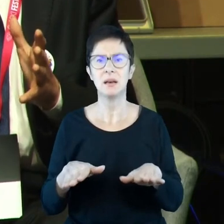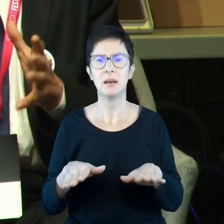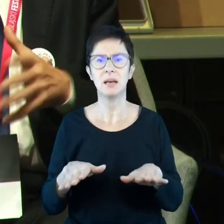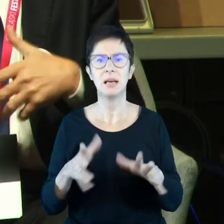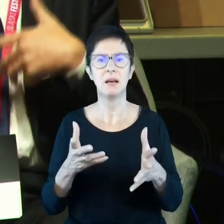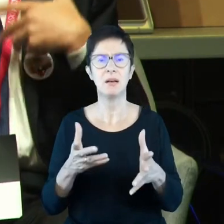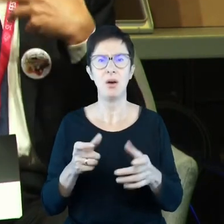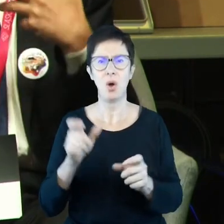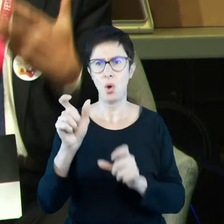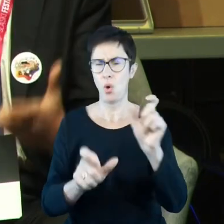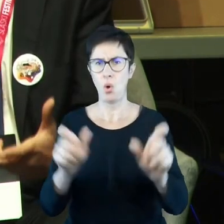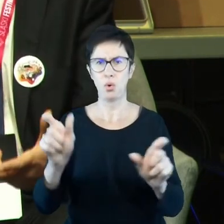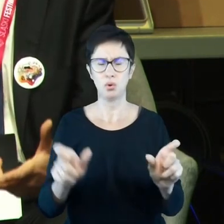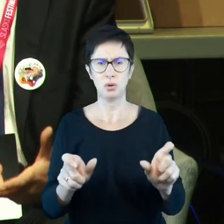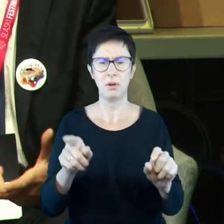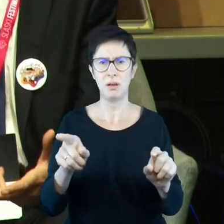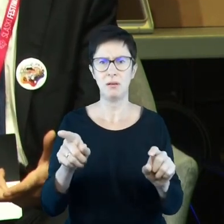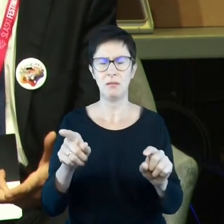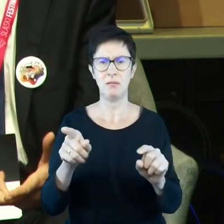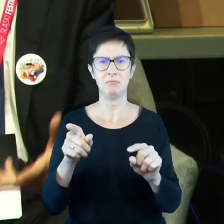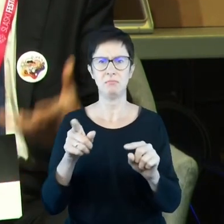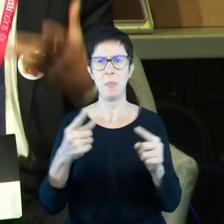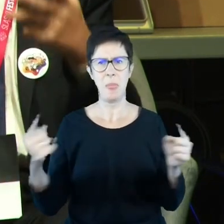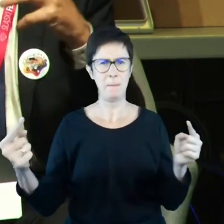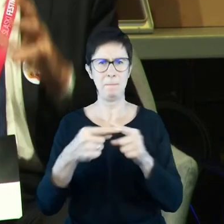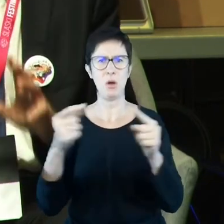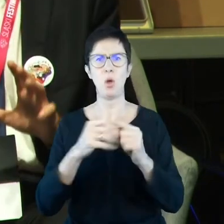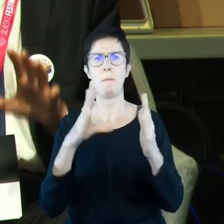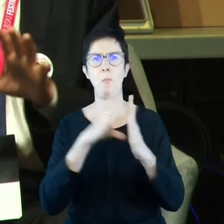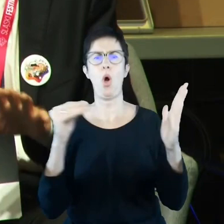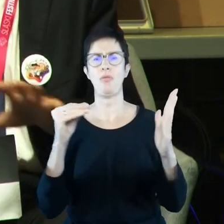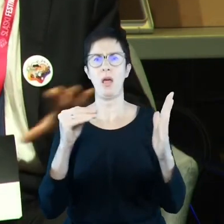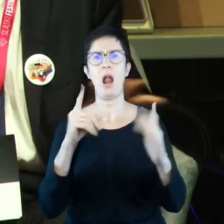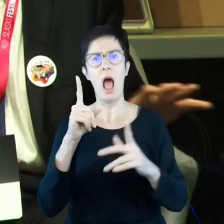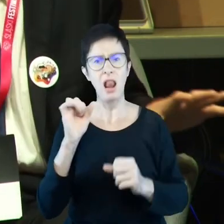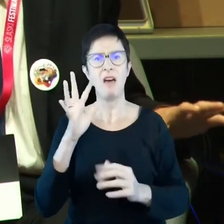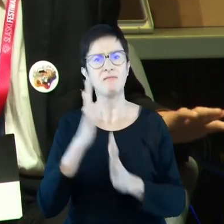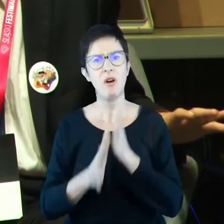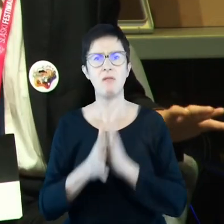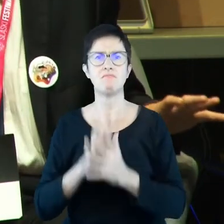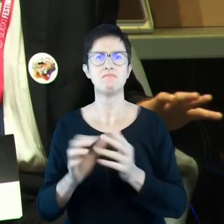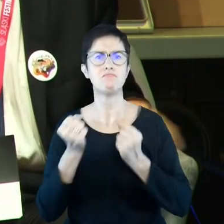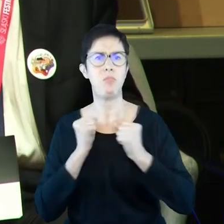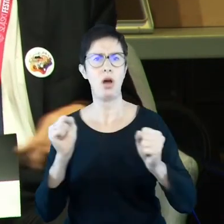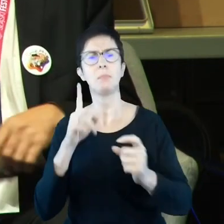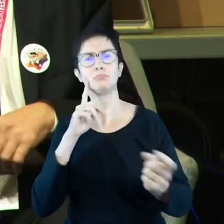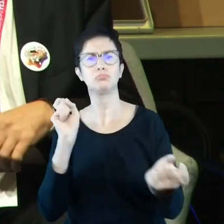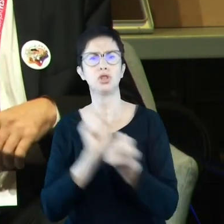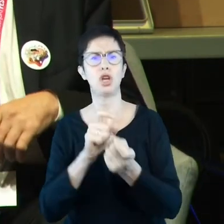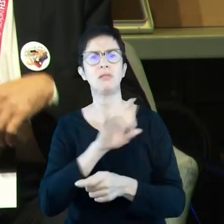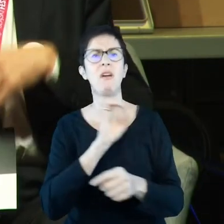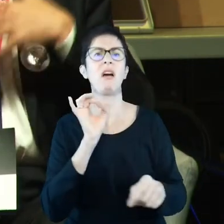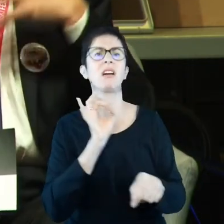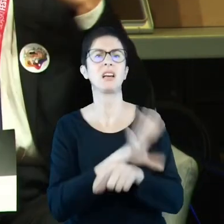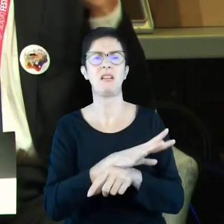osób, które nie wpisują się w ten model bohaterski, a bohatersko walczą przeciwko temu rozlewowi krwi. I zaczęliśmy myśleć